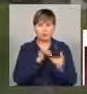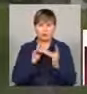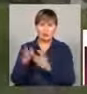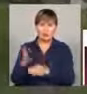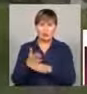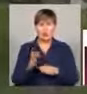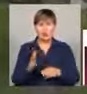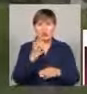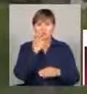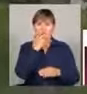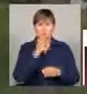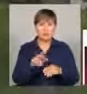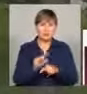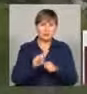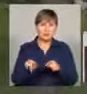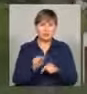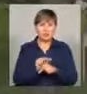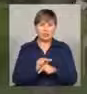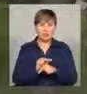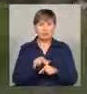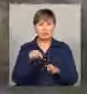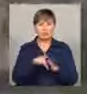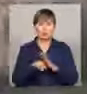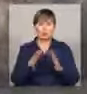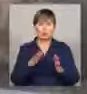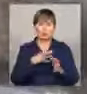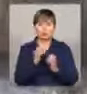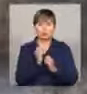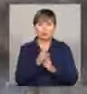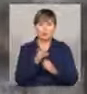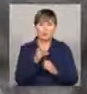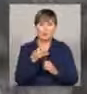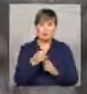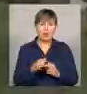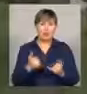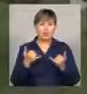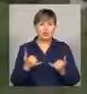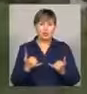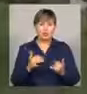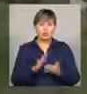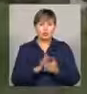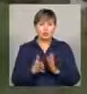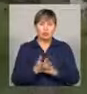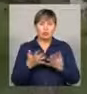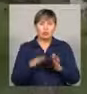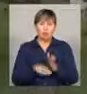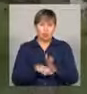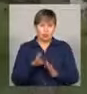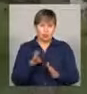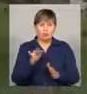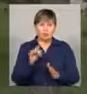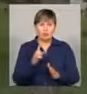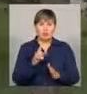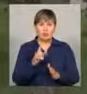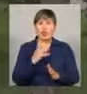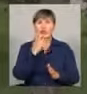отделении реанимации интенсивной терапии. Инцидент произошел 14 мая. Сегодня его состояние уже улучшилось. Он из реанимации